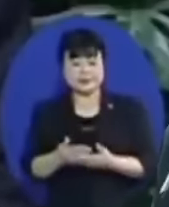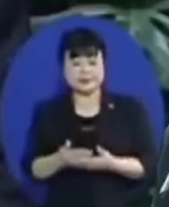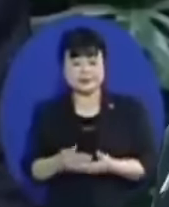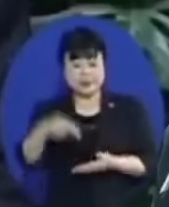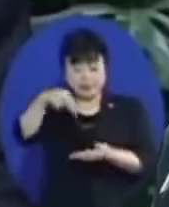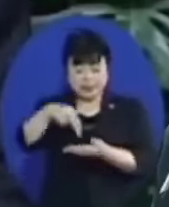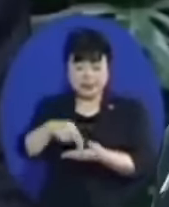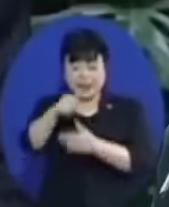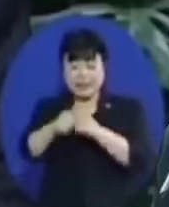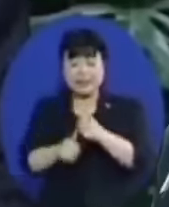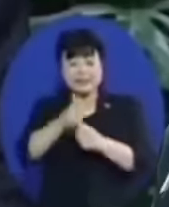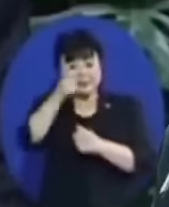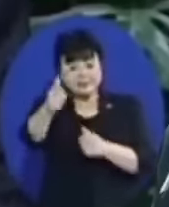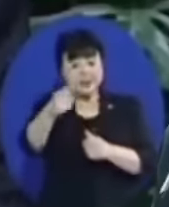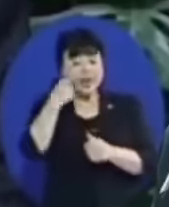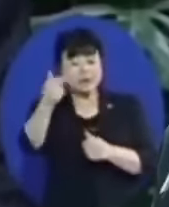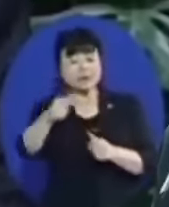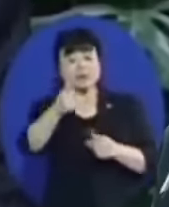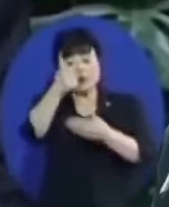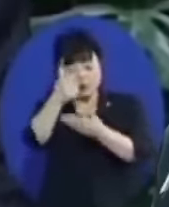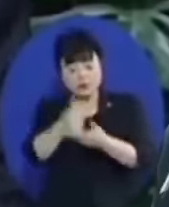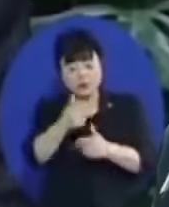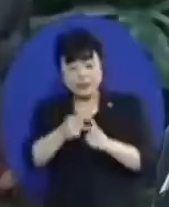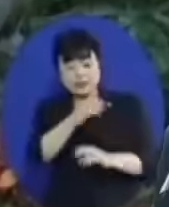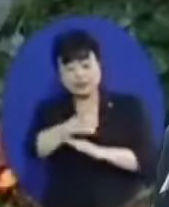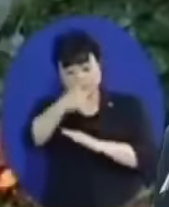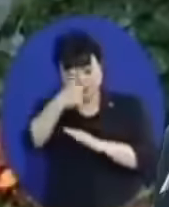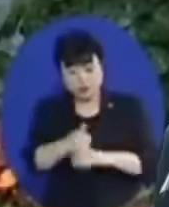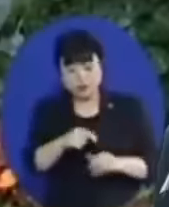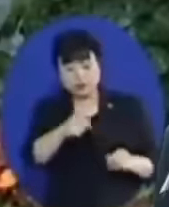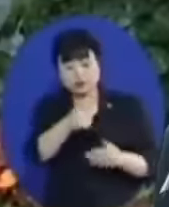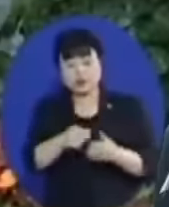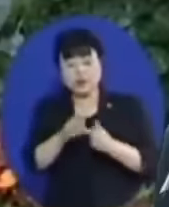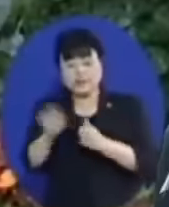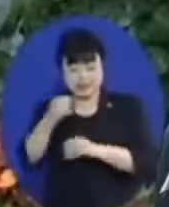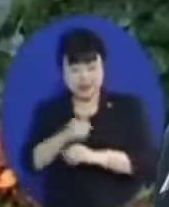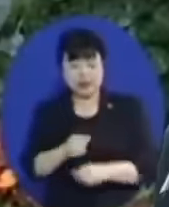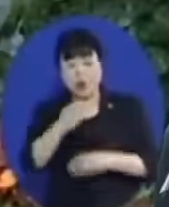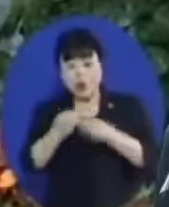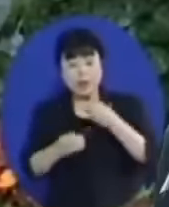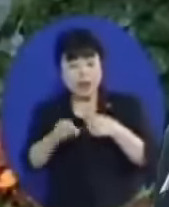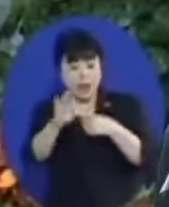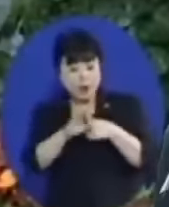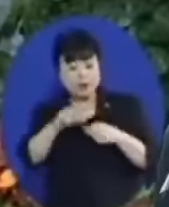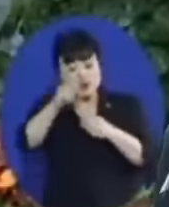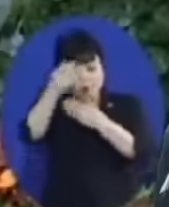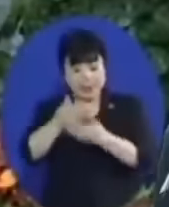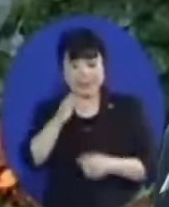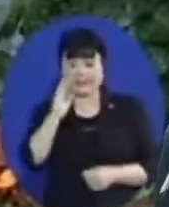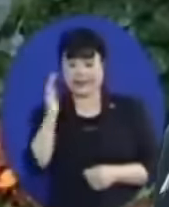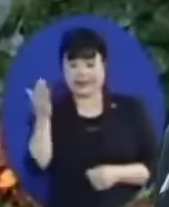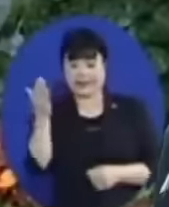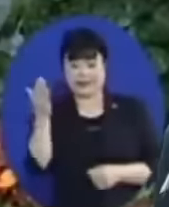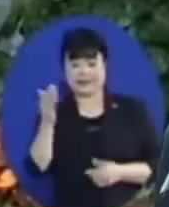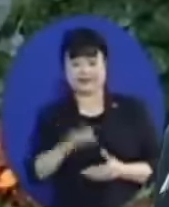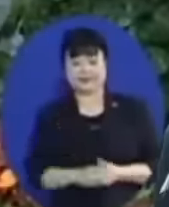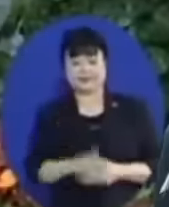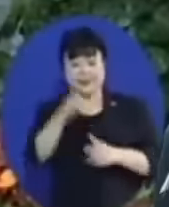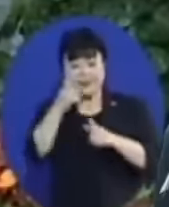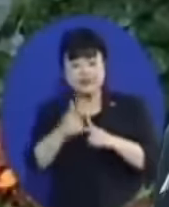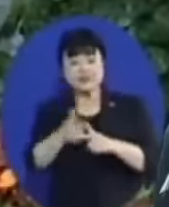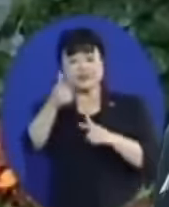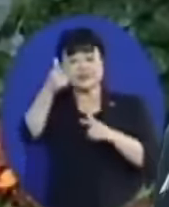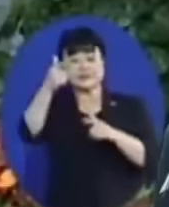일어나서 하나님을 아버지로 모시고 예수 그리스도를 구주로 인정하고 고백만 하면 구원을 받게 되는 것입니다.